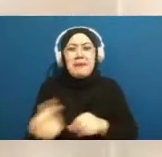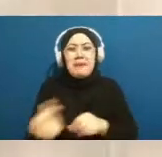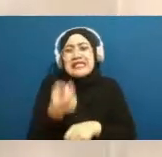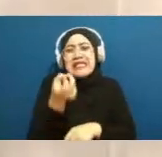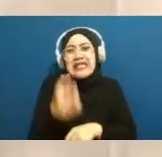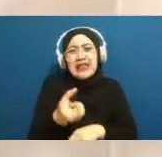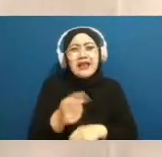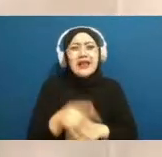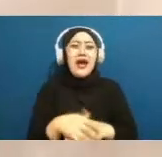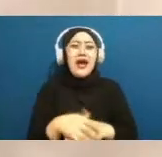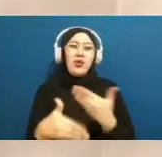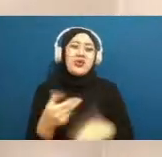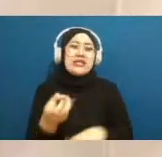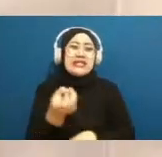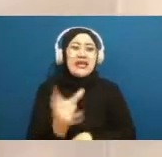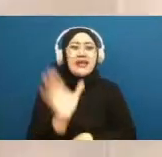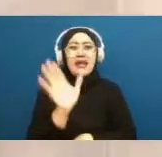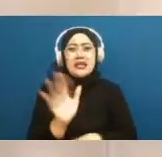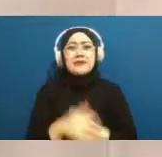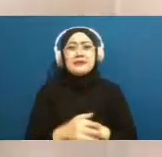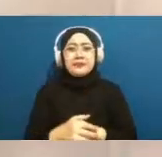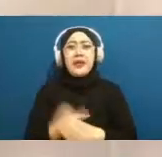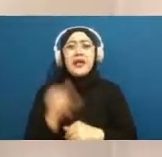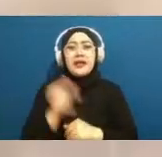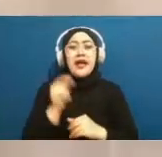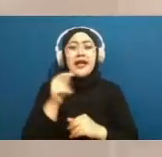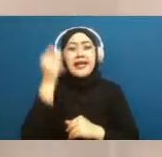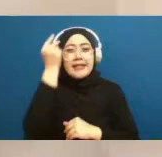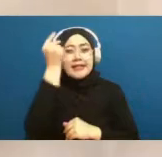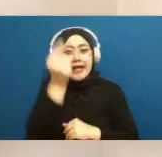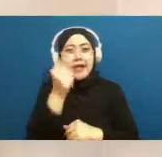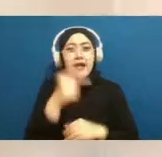plan dan projections jadi sangat penting gitu, Cak.